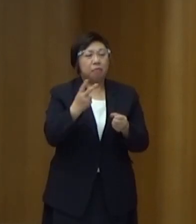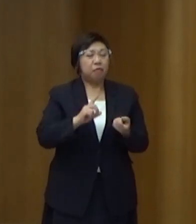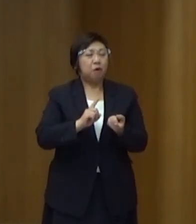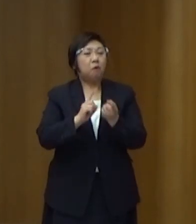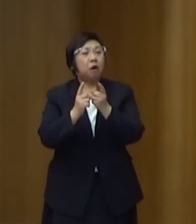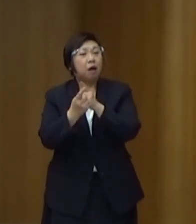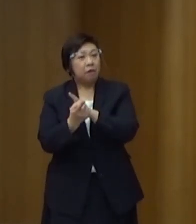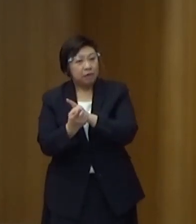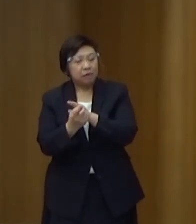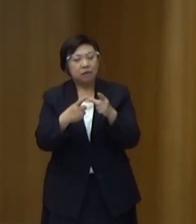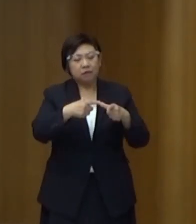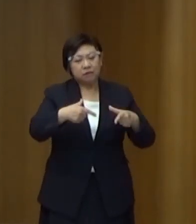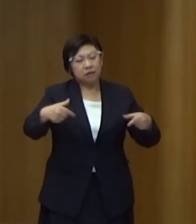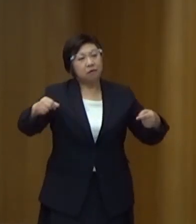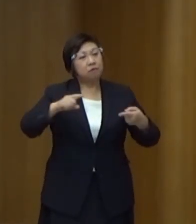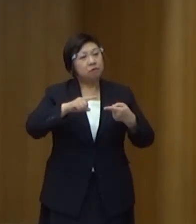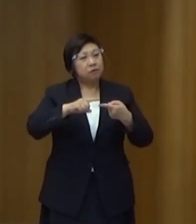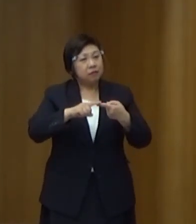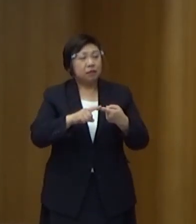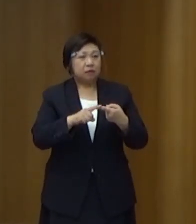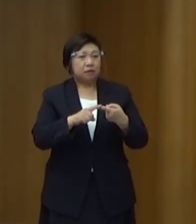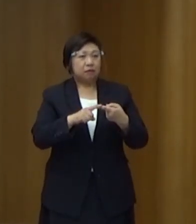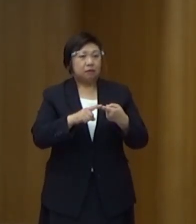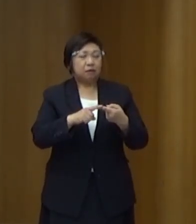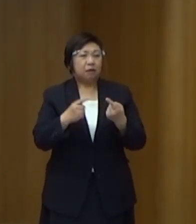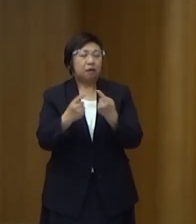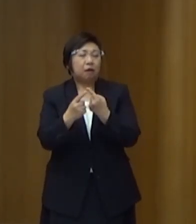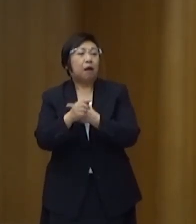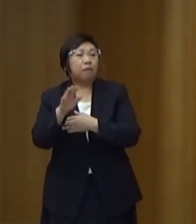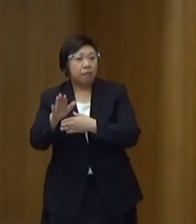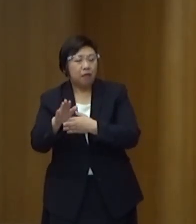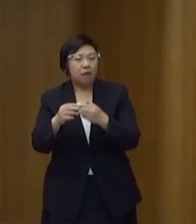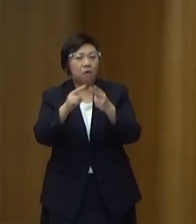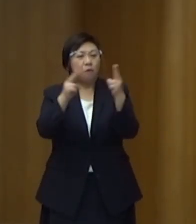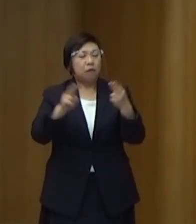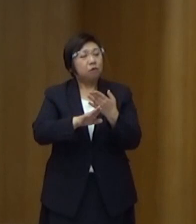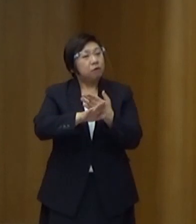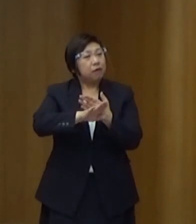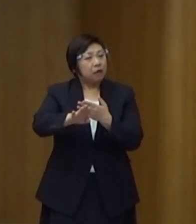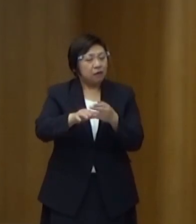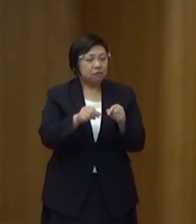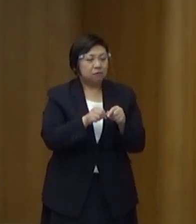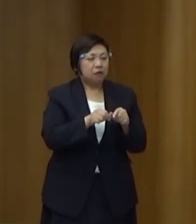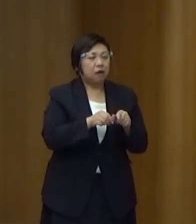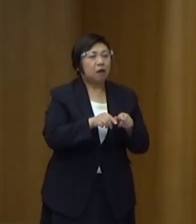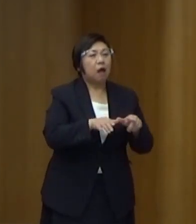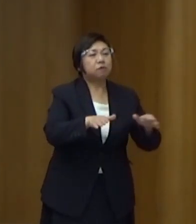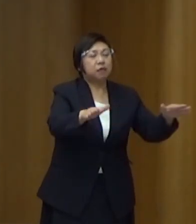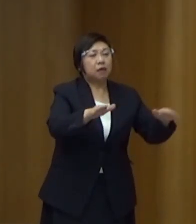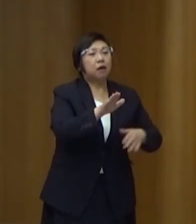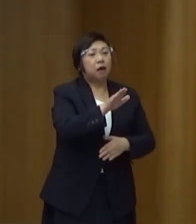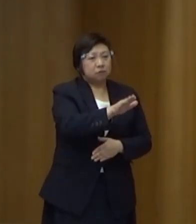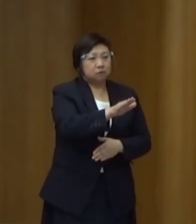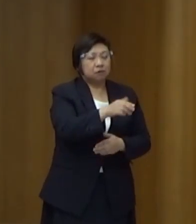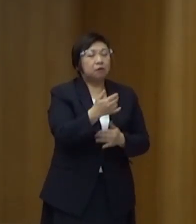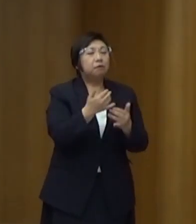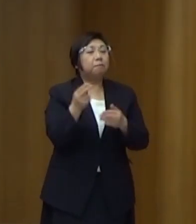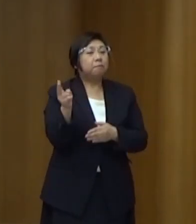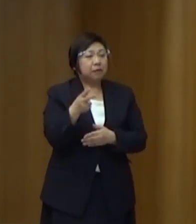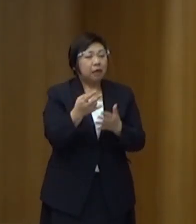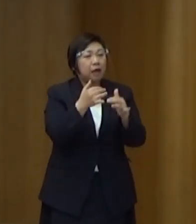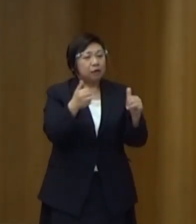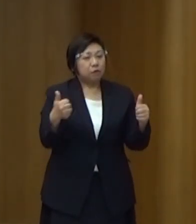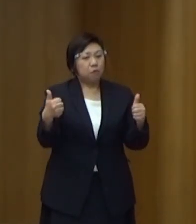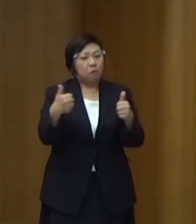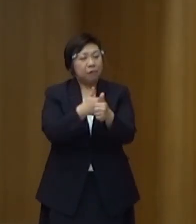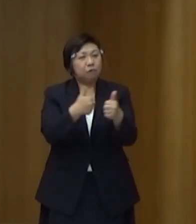的な感染拡大、北海道は収まってたんですが、それ以外のところが拡大をする、そして人の移動などの影響、